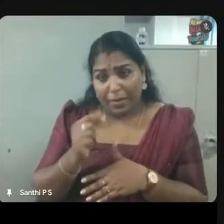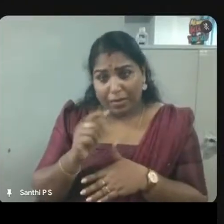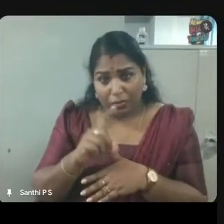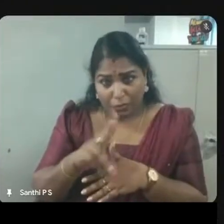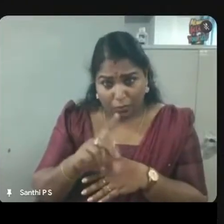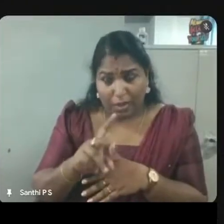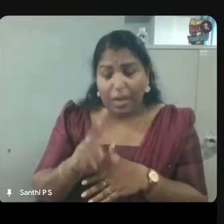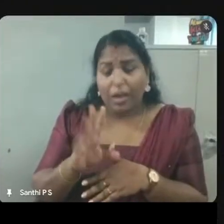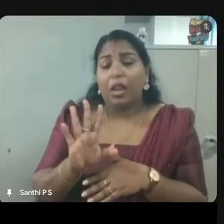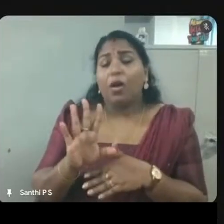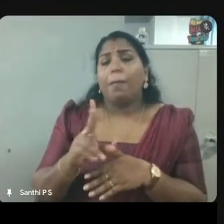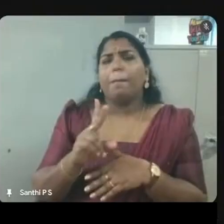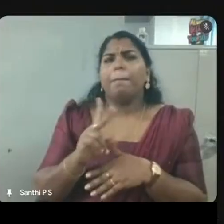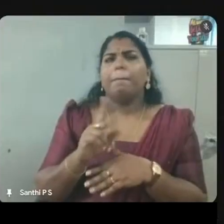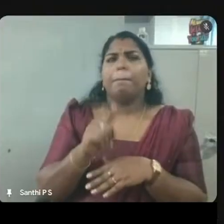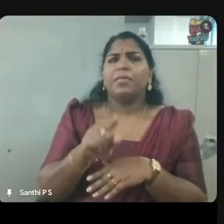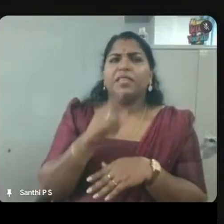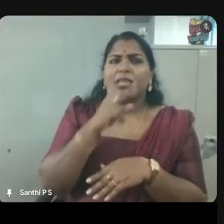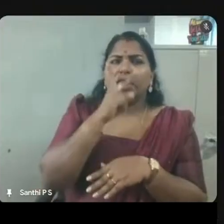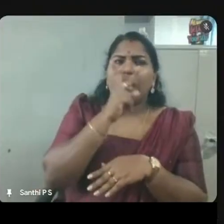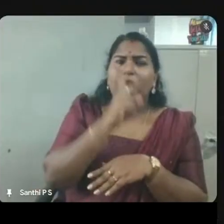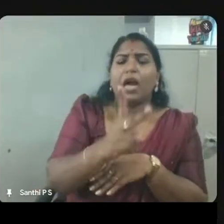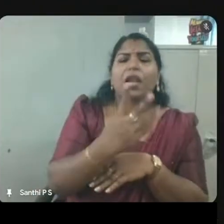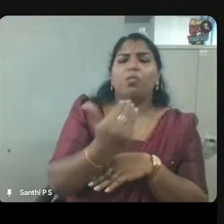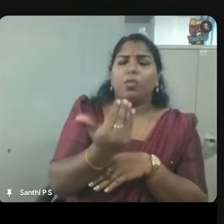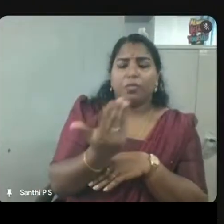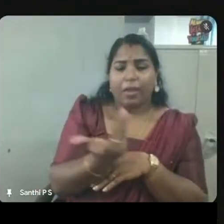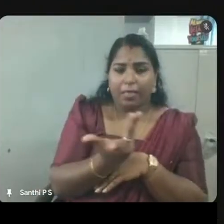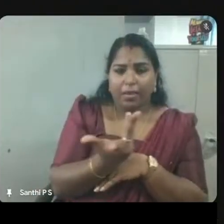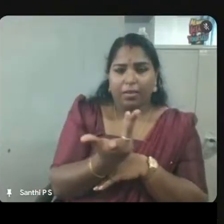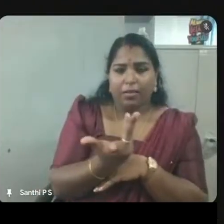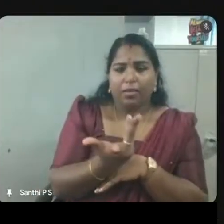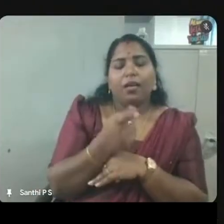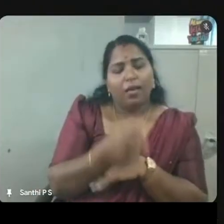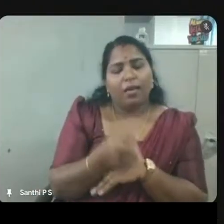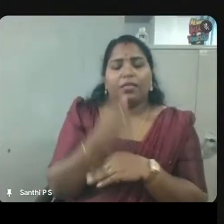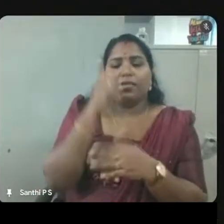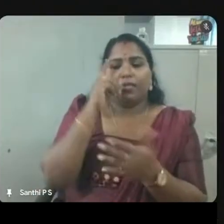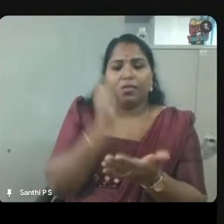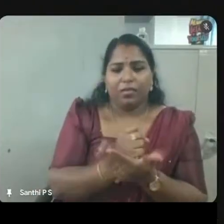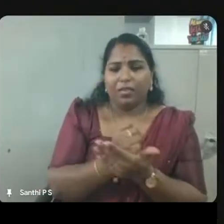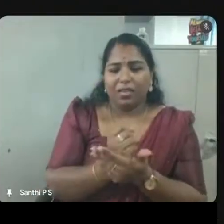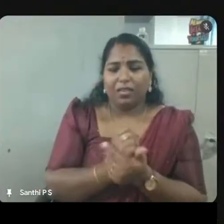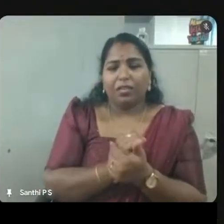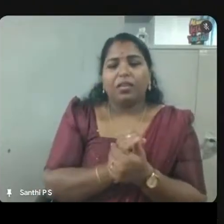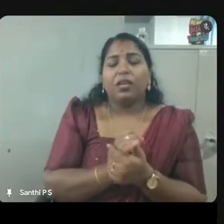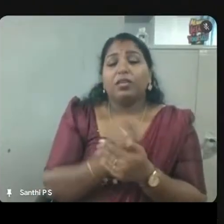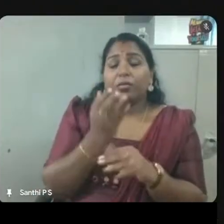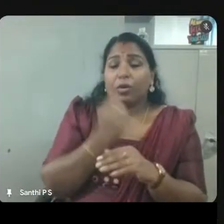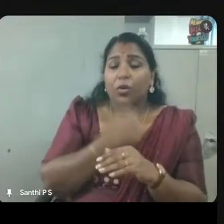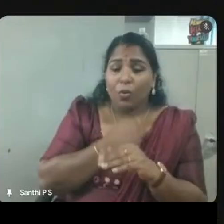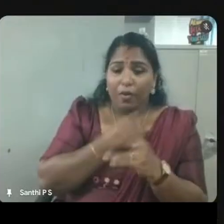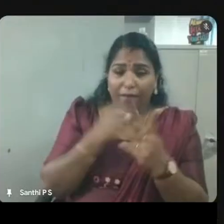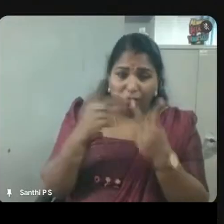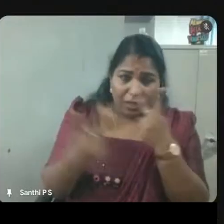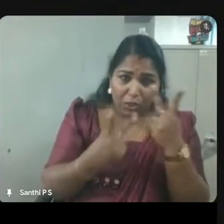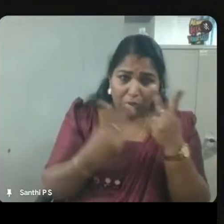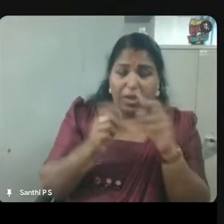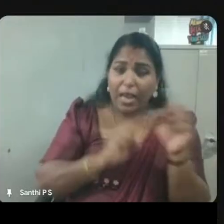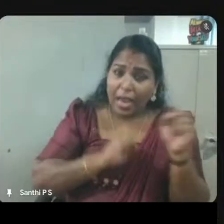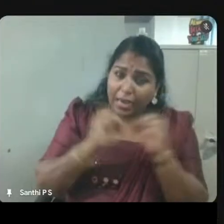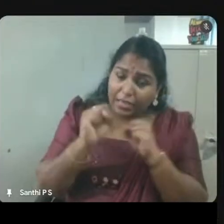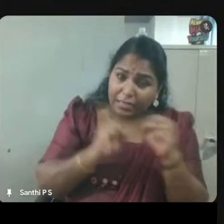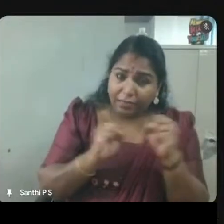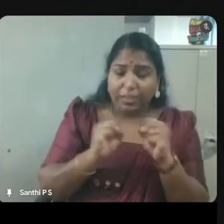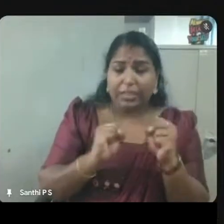കാണുന്നു എന്നുള്ളതാണ് നമ്മുടെ ലോ വിഷൻ ഉണ്ടോ ഇല്ലയോ എന്നുള്ളത് ഡിസൈഡ് ചെയ്യുന്നത്. അതായത് നമ്മുടെ വിഷ്വൽ അക്വിറ്റി വിത്ത് ദ ബെസ്റ്റ് കറക്ഷൻ.